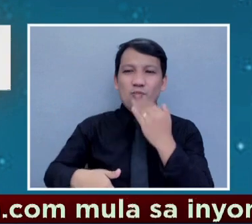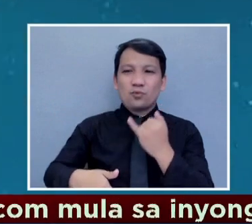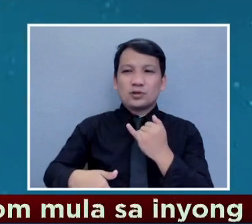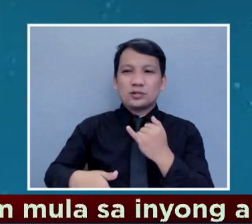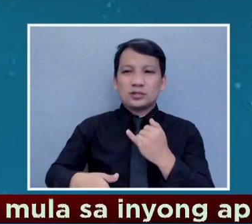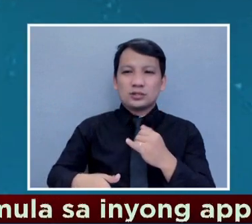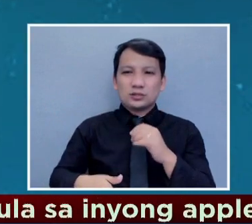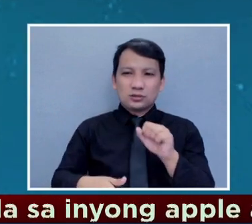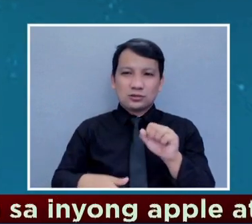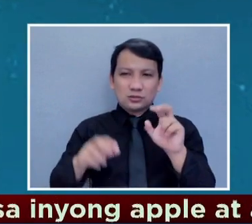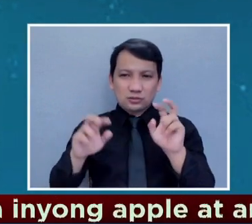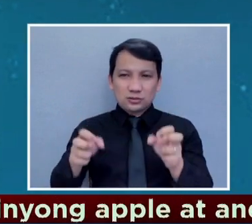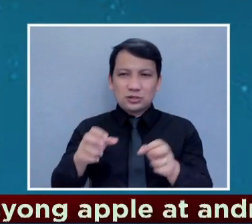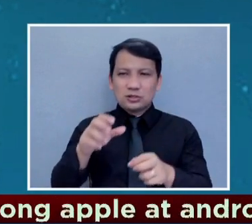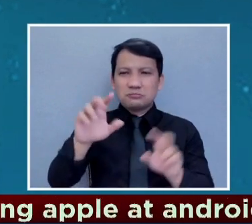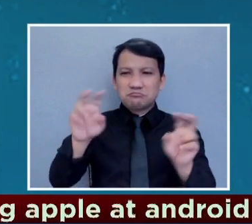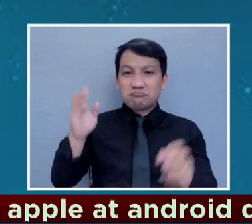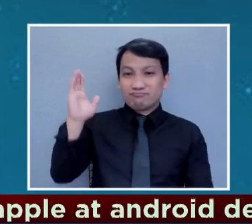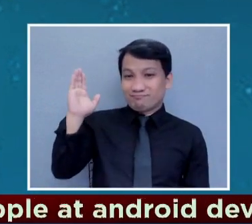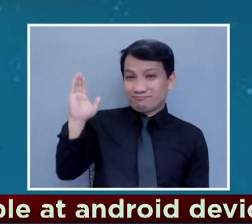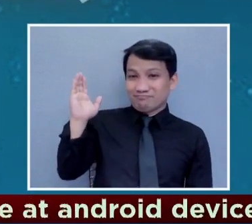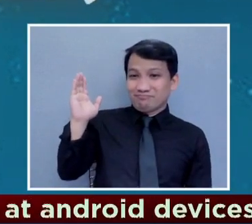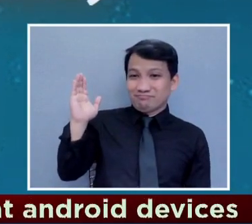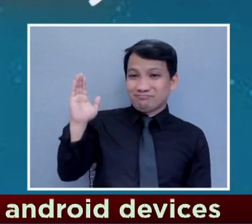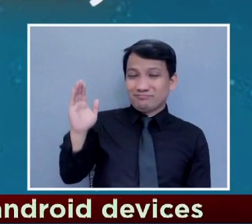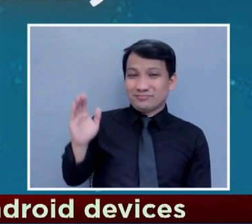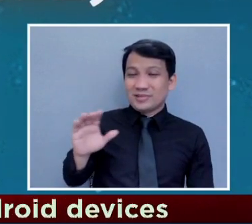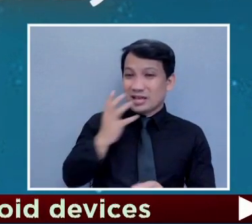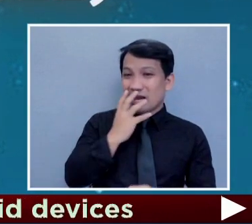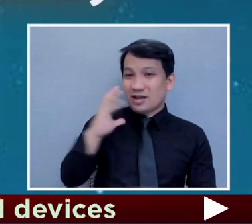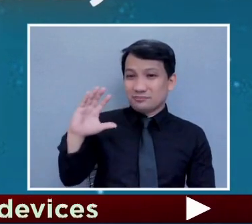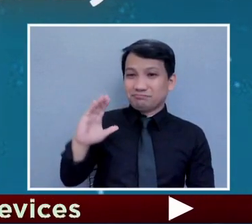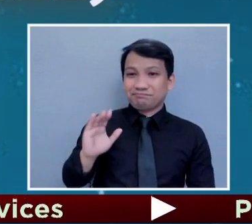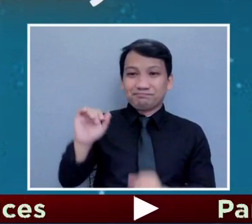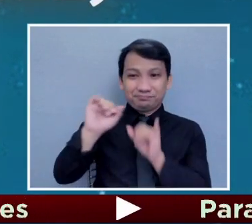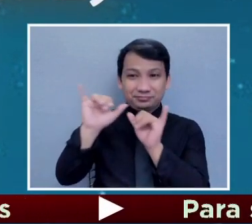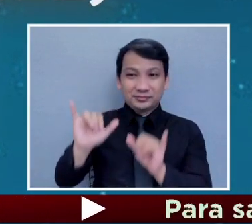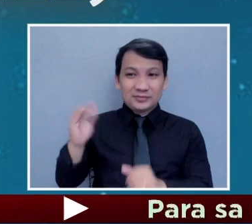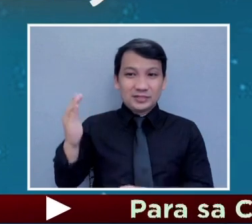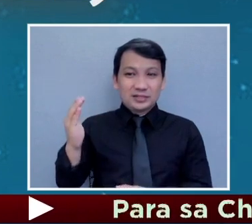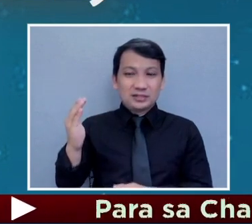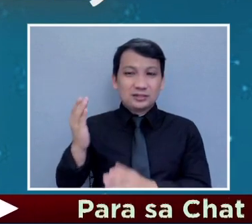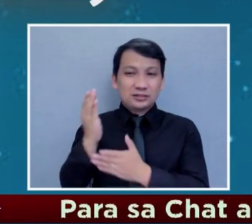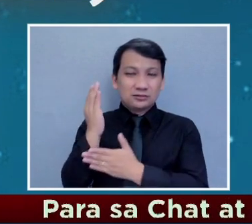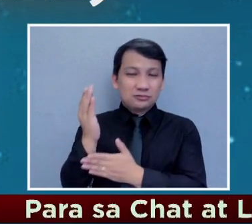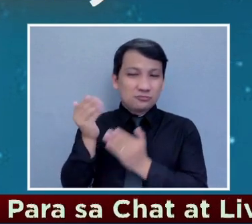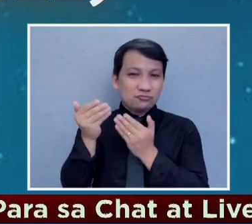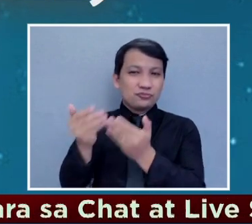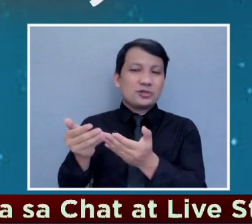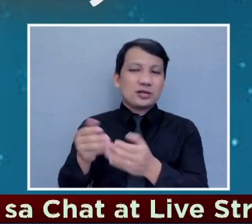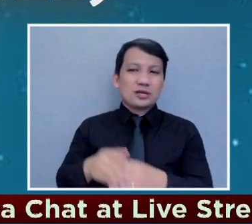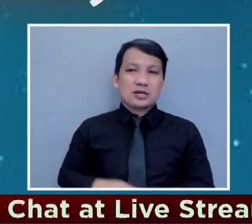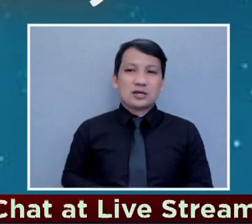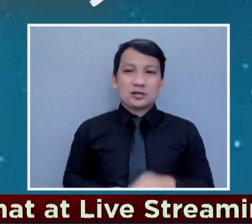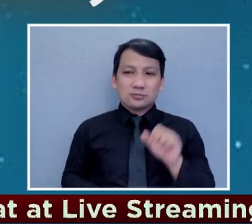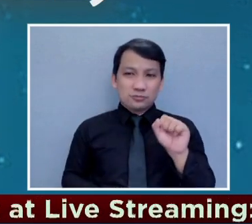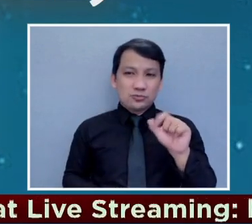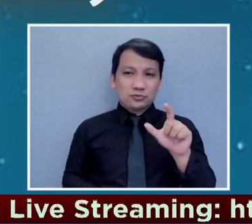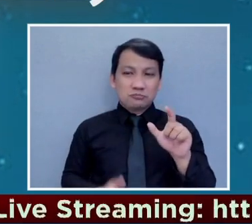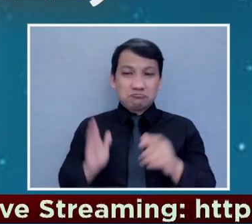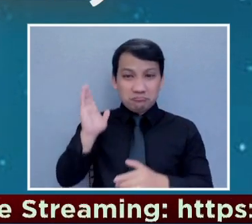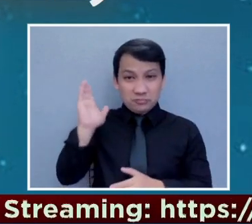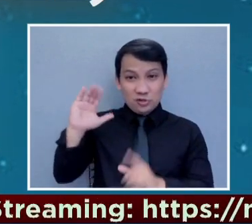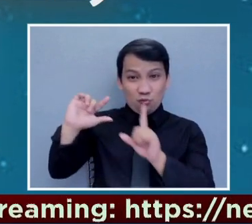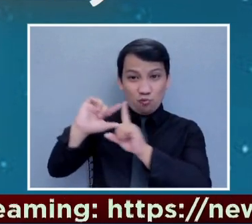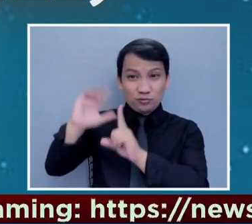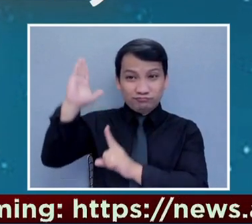solstice, nahango sa mga salitang Latin na sol o araw at sistere o to stand still. Ang solstice ang punto kung saan naaabot